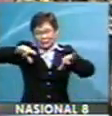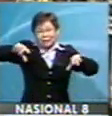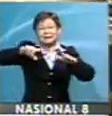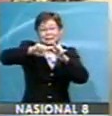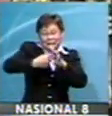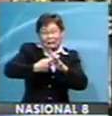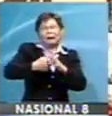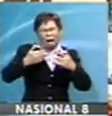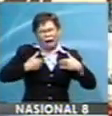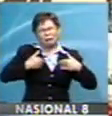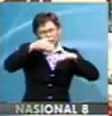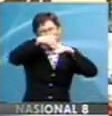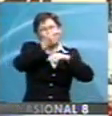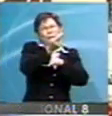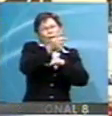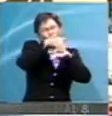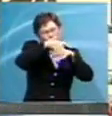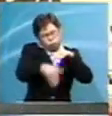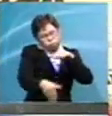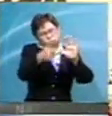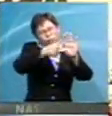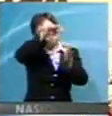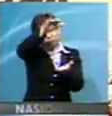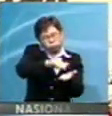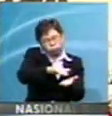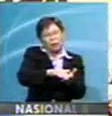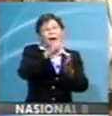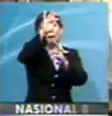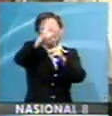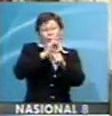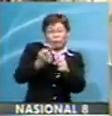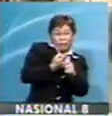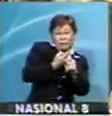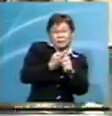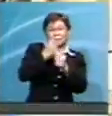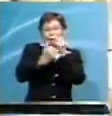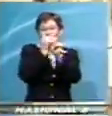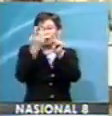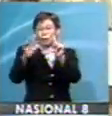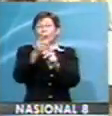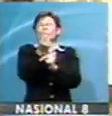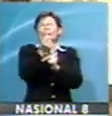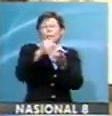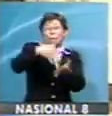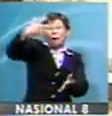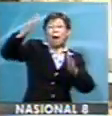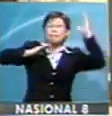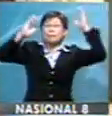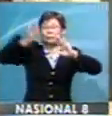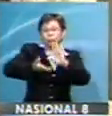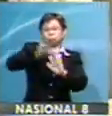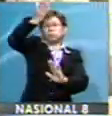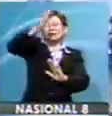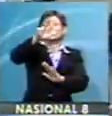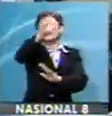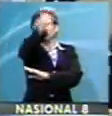meskipun berlaku penurunan harga minyak bagi tempoh 8 bulan pertama 2014 kadar inflasi Malaysia meningkat lebih